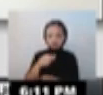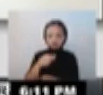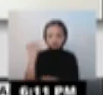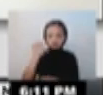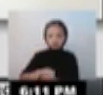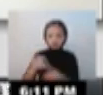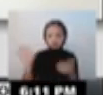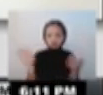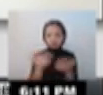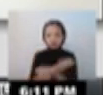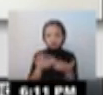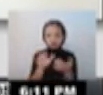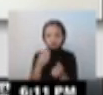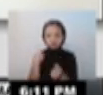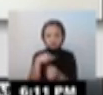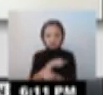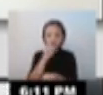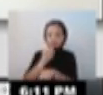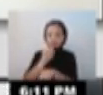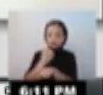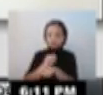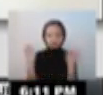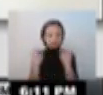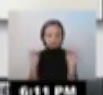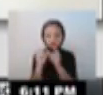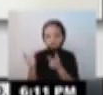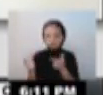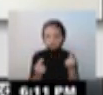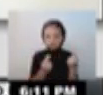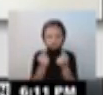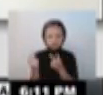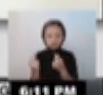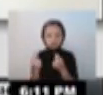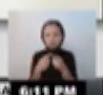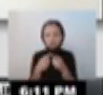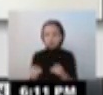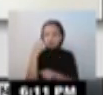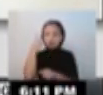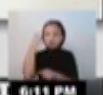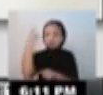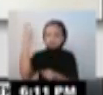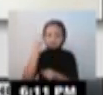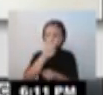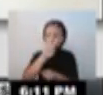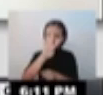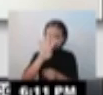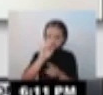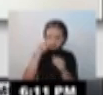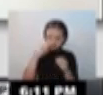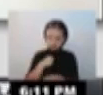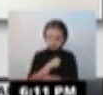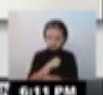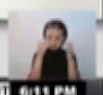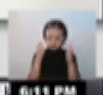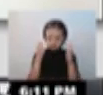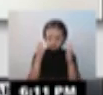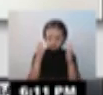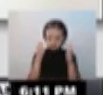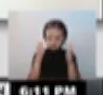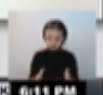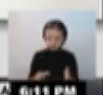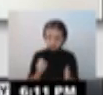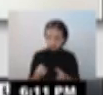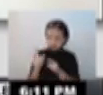magawang trabaho. Dahil ba, imagine, 24 lang yung mga senador, kung magsige attend yan ng mga hearing doon sa lower